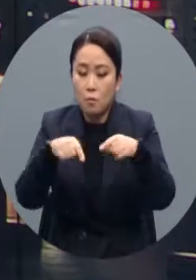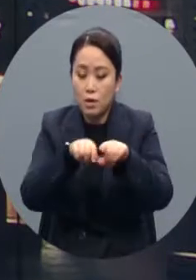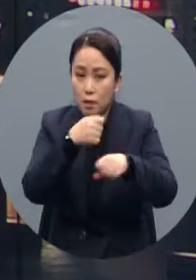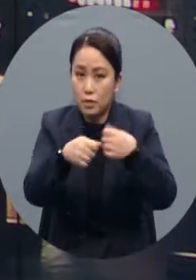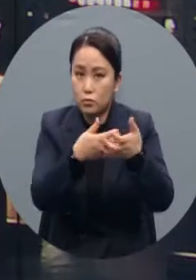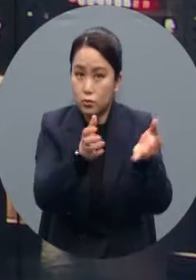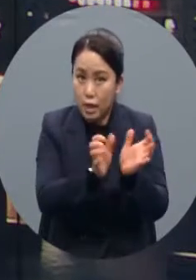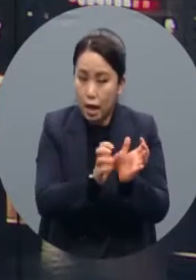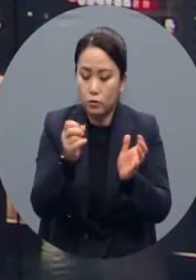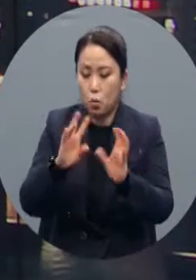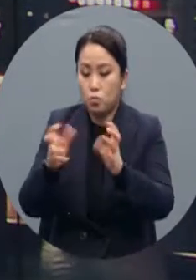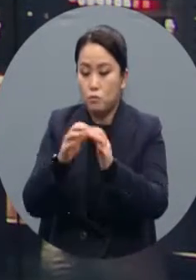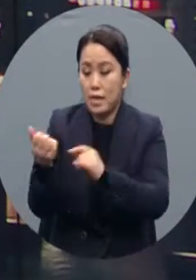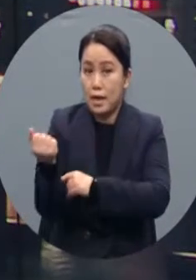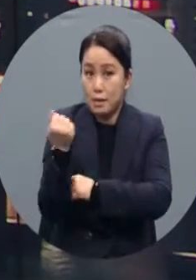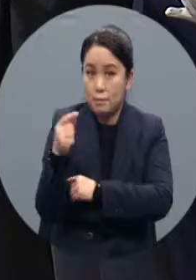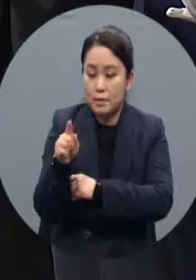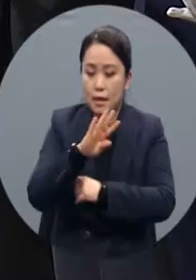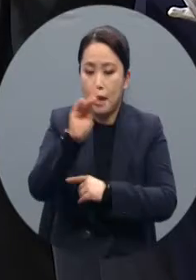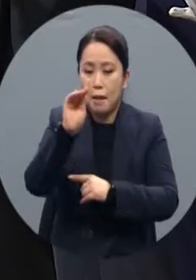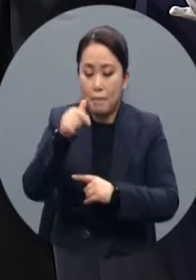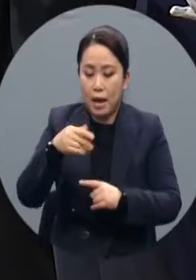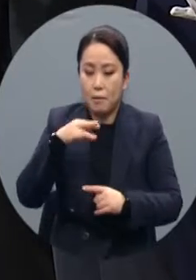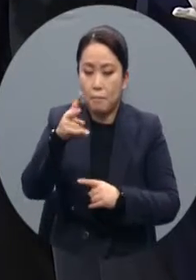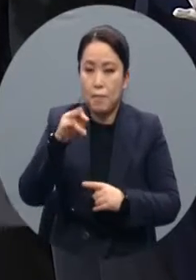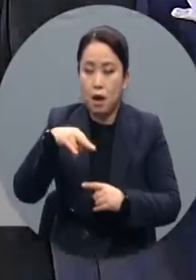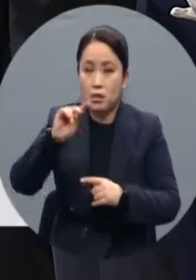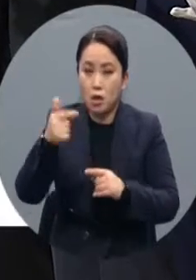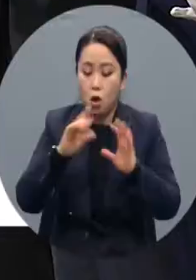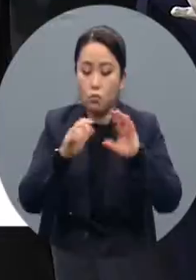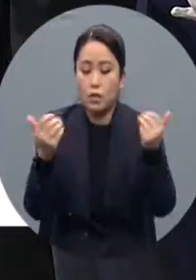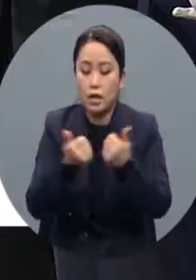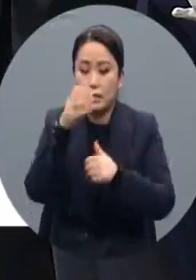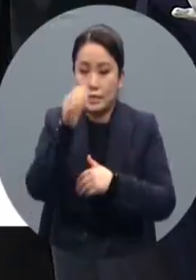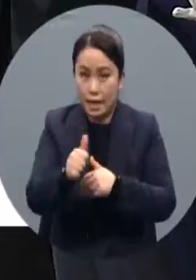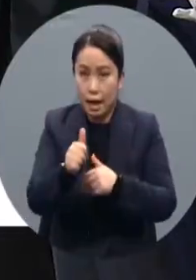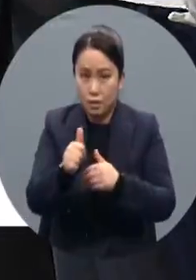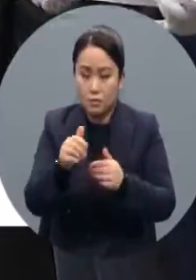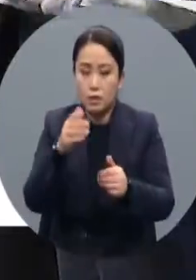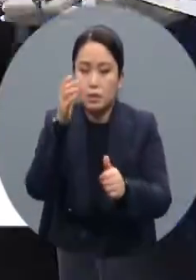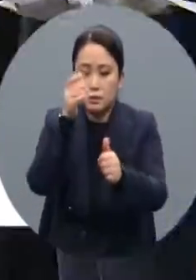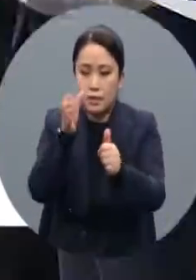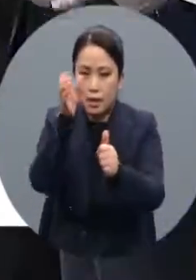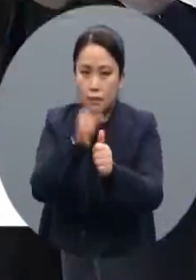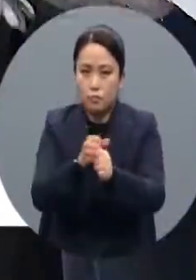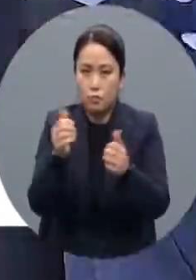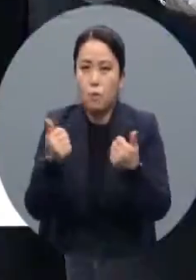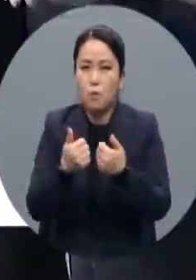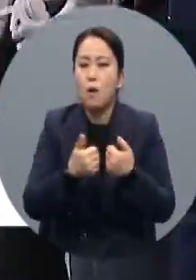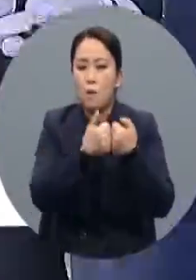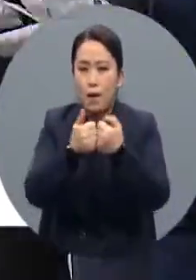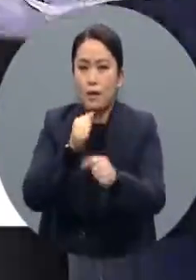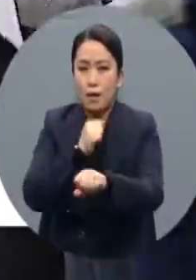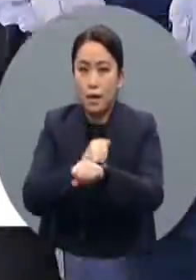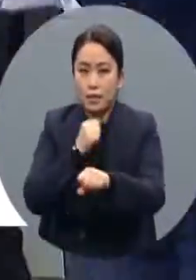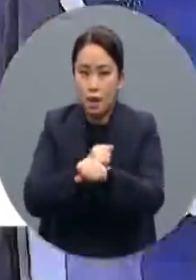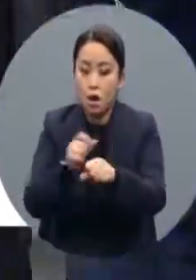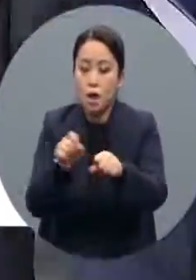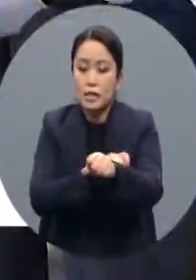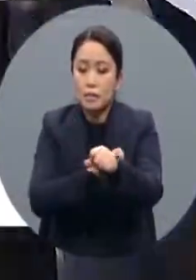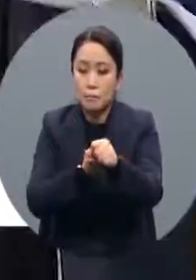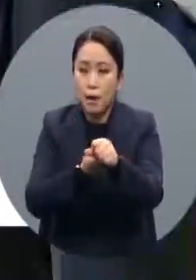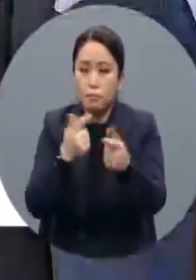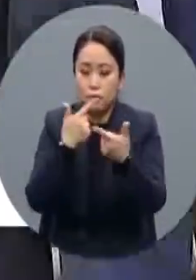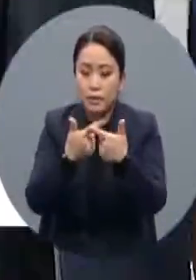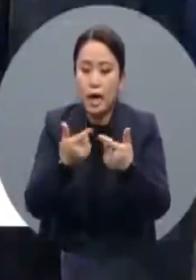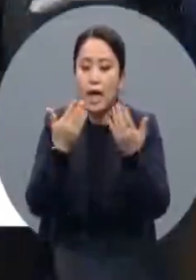더불어민주당과 국민의힘은 오늘 박병석 국회의장 주재로 회동을 갖고 부산엑스포 지원특별위원회를 구성해